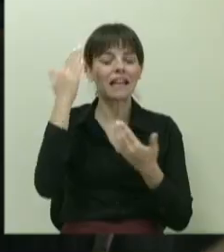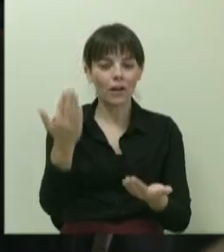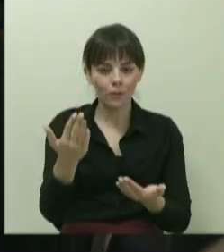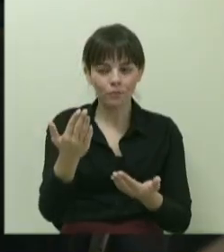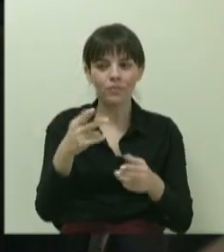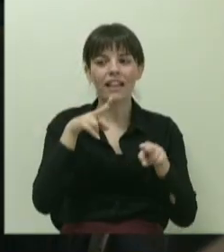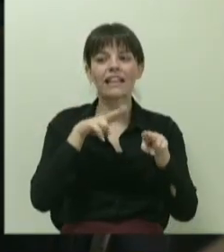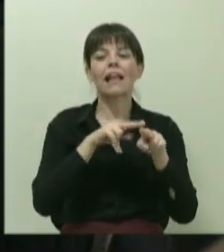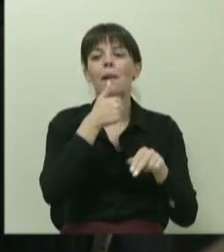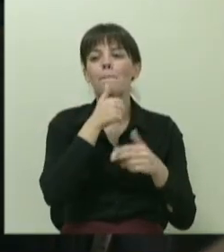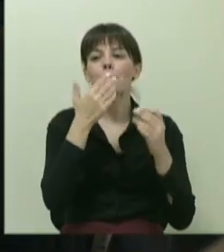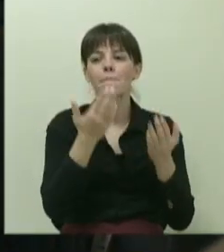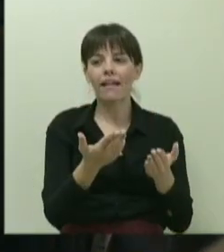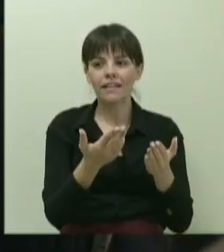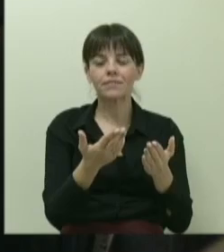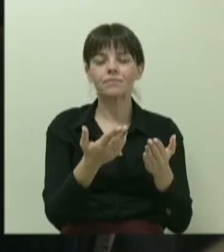Kerim Bey